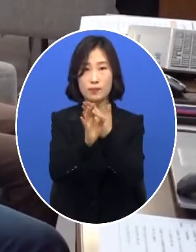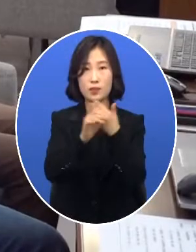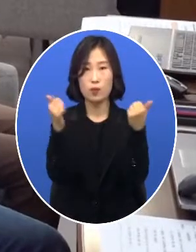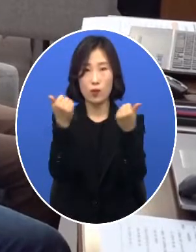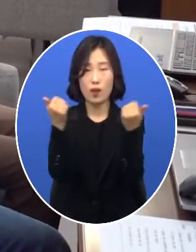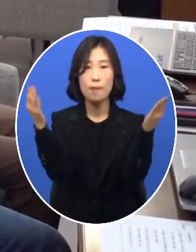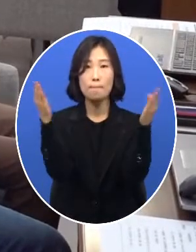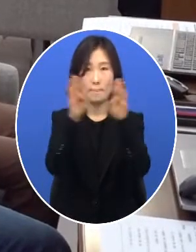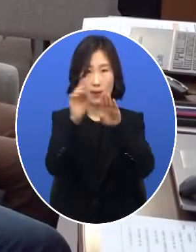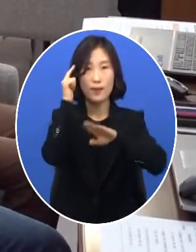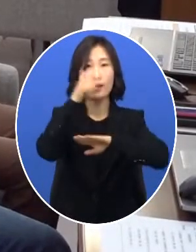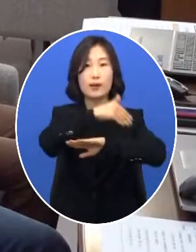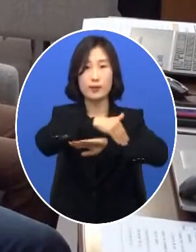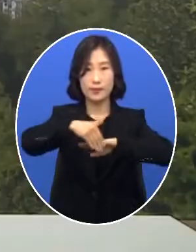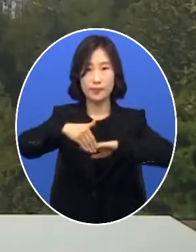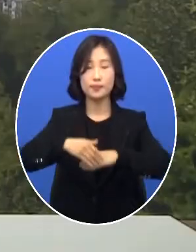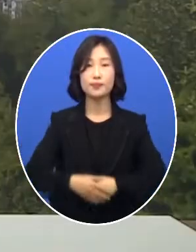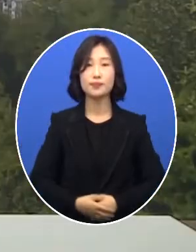폐회했습니다.